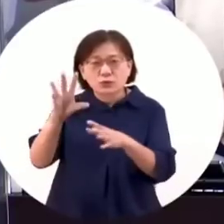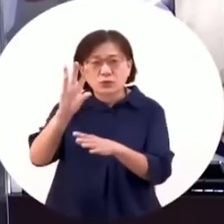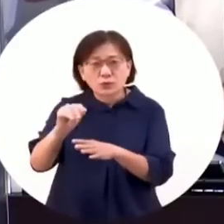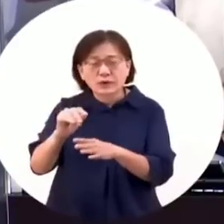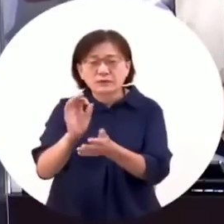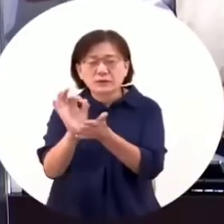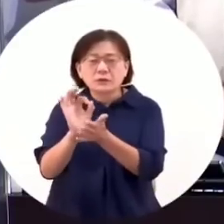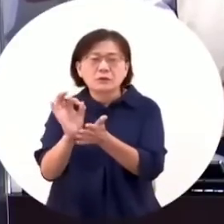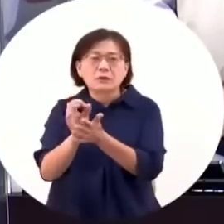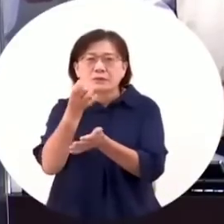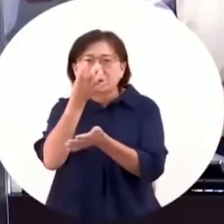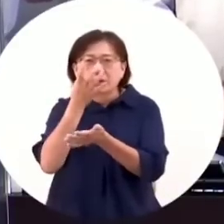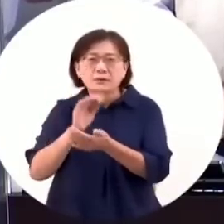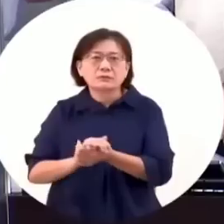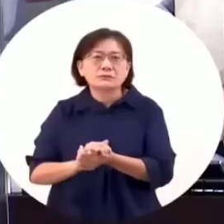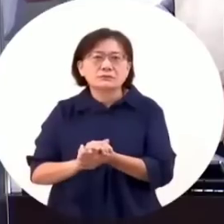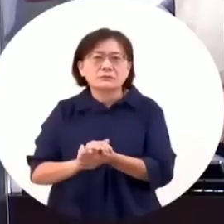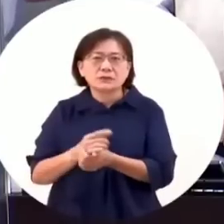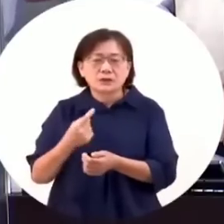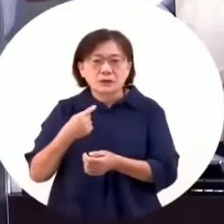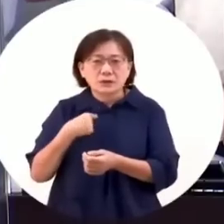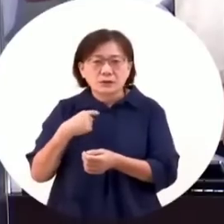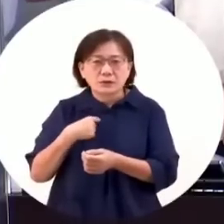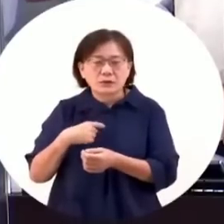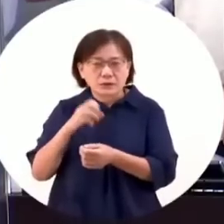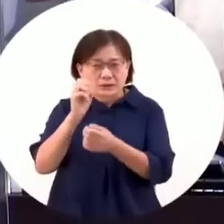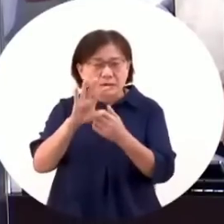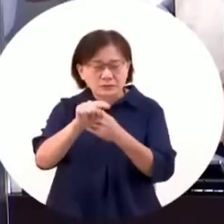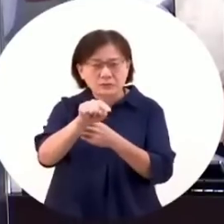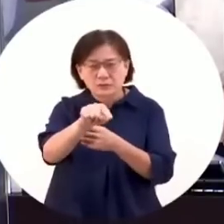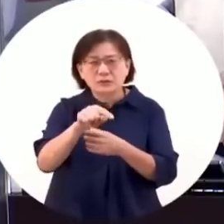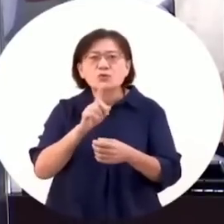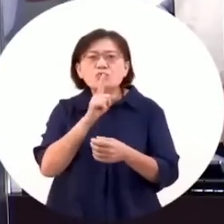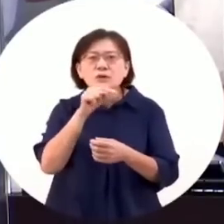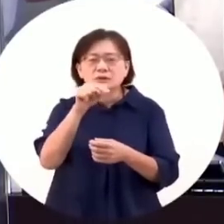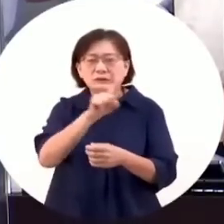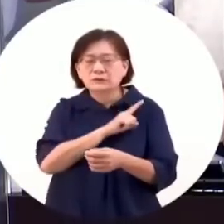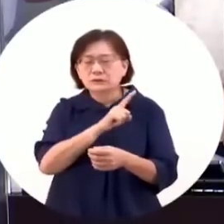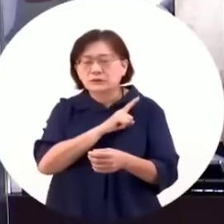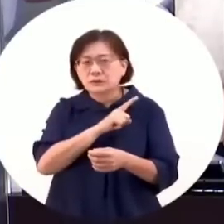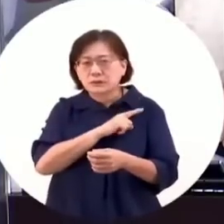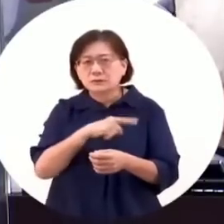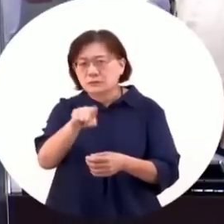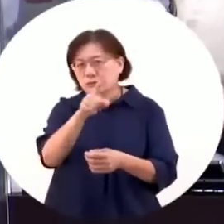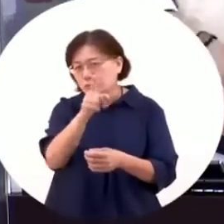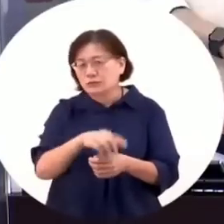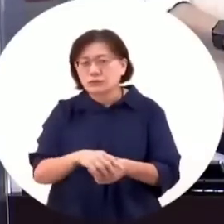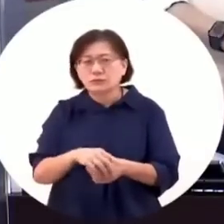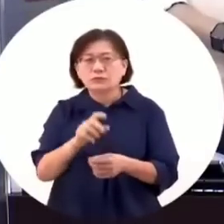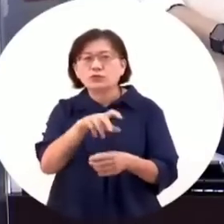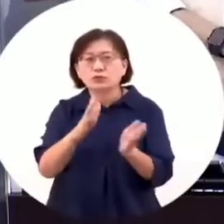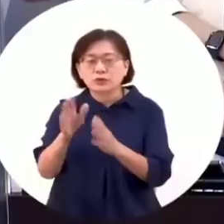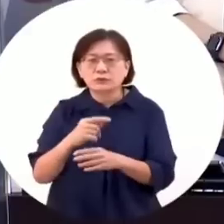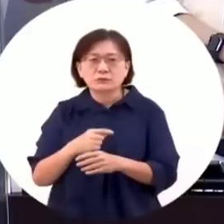不掉，然后因为那个有异议，啊，我就跟要生巧，我说你自己看着办啊，你不是下了决定状吗？他说不是我有意见，